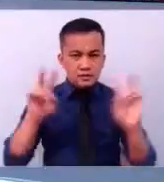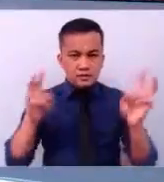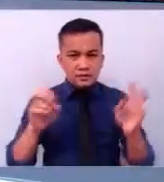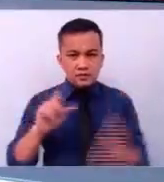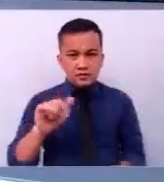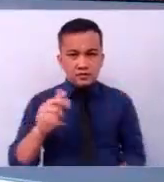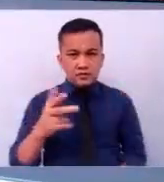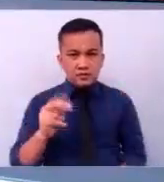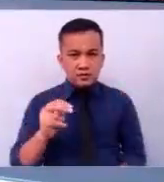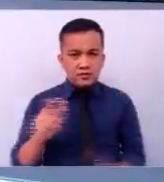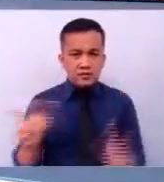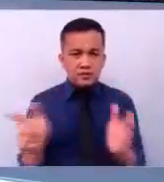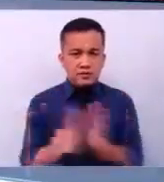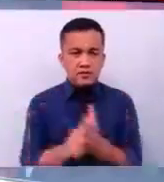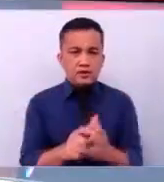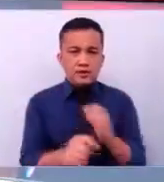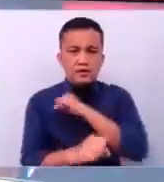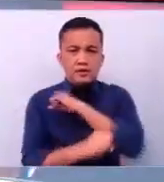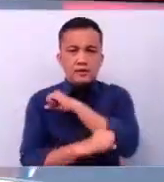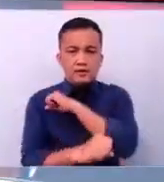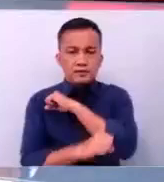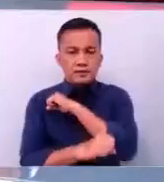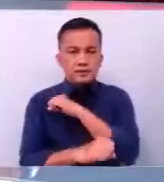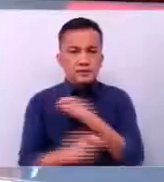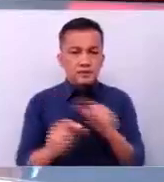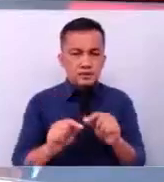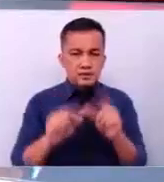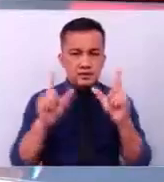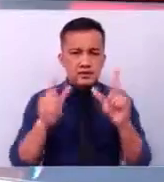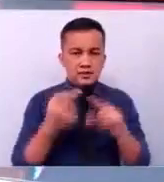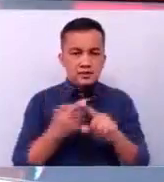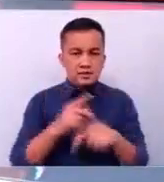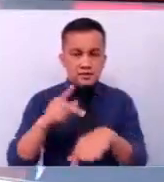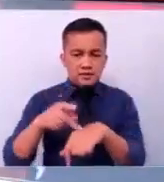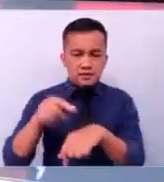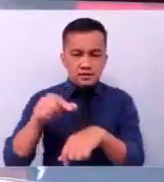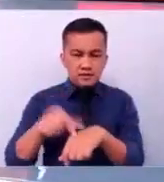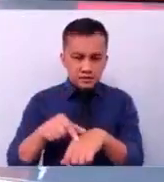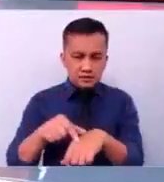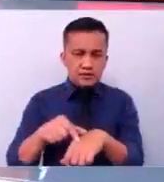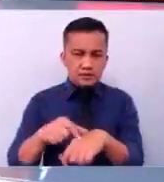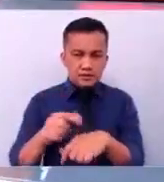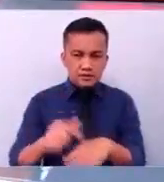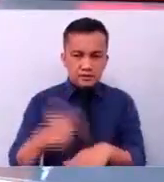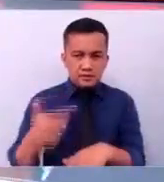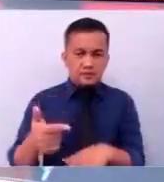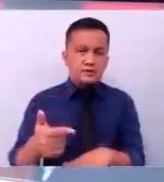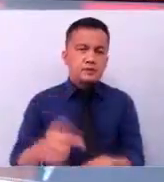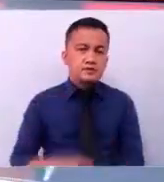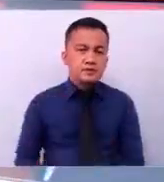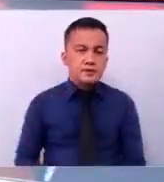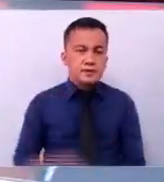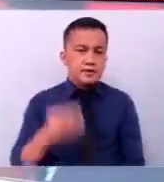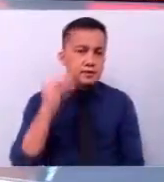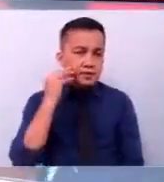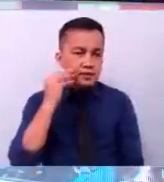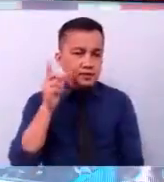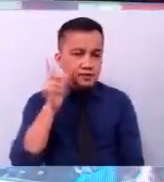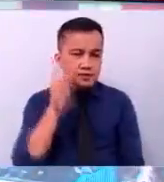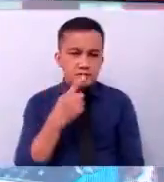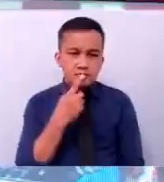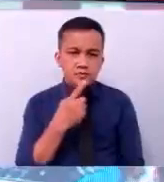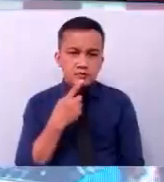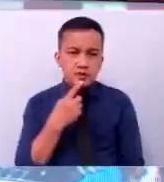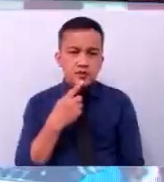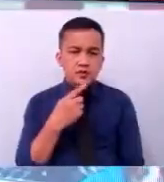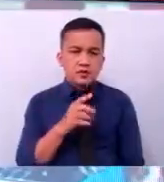ang magnanakaw. At live mula sa Paranaque, nasa frontline ng balitang yan, si Mayan Los Baños. Mayan, ano ang mga naging pahayag